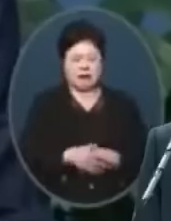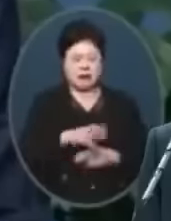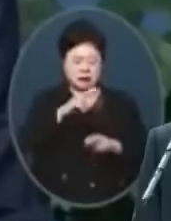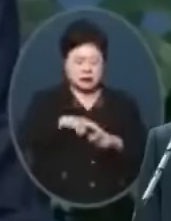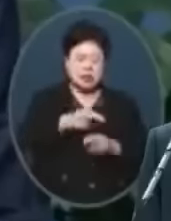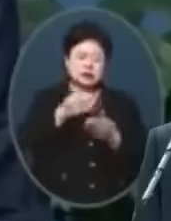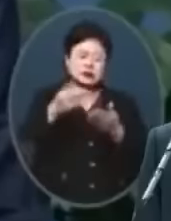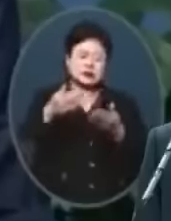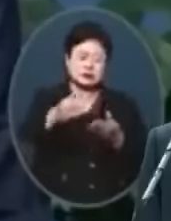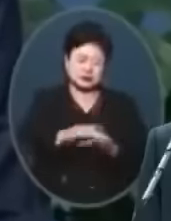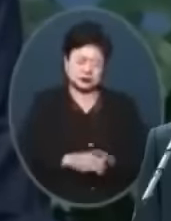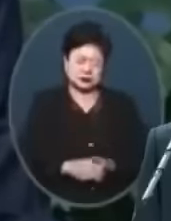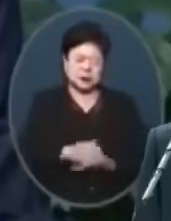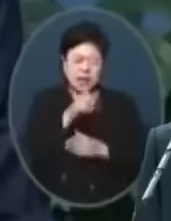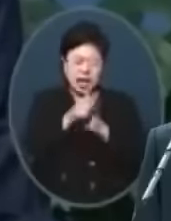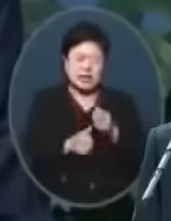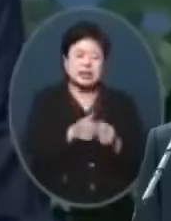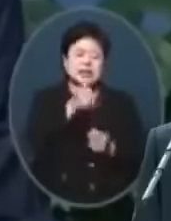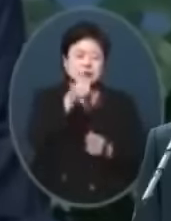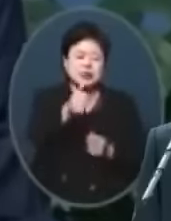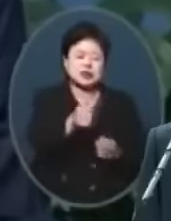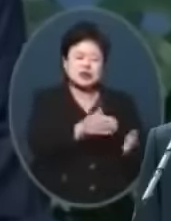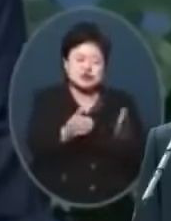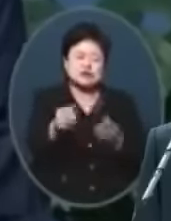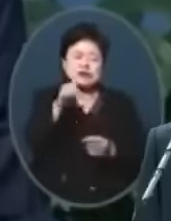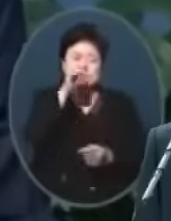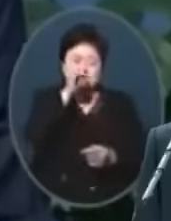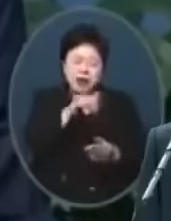재물은 하나님이 예비하신다.